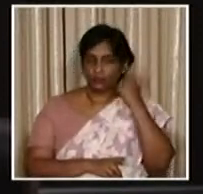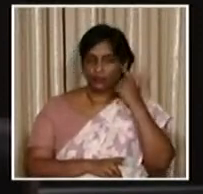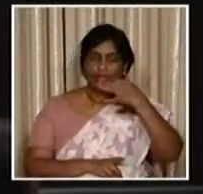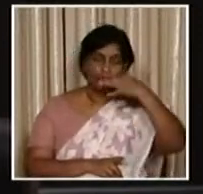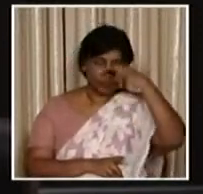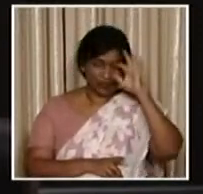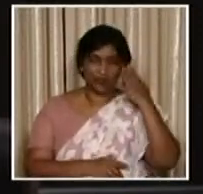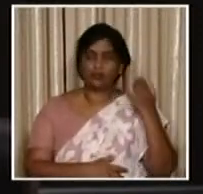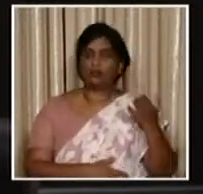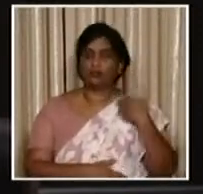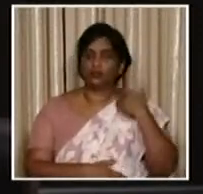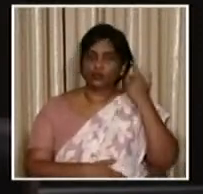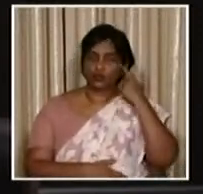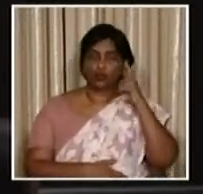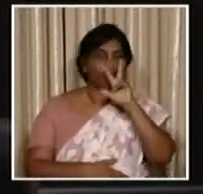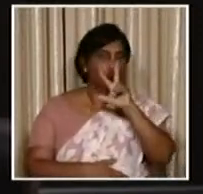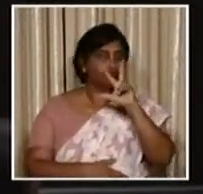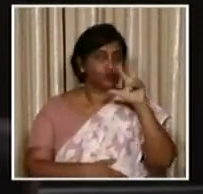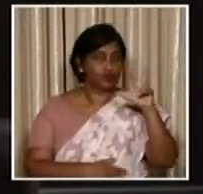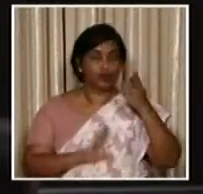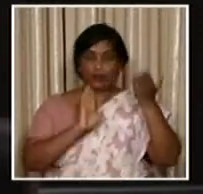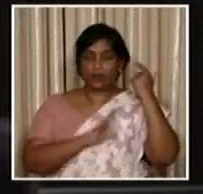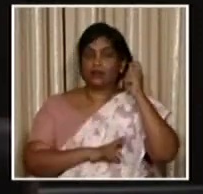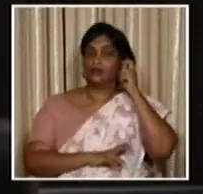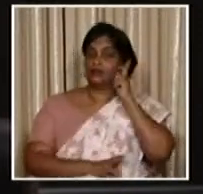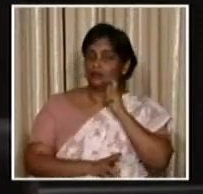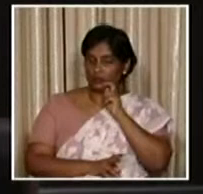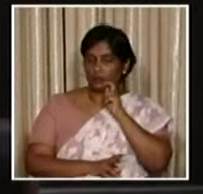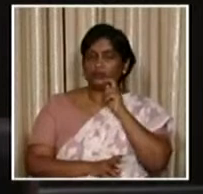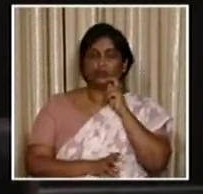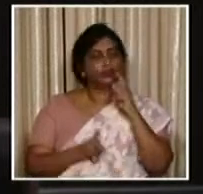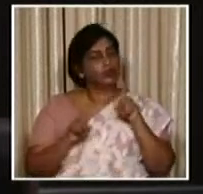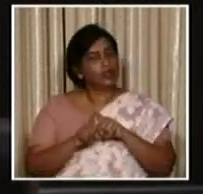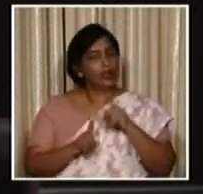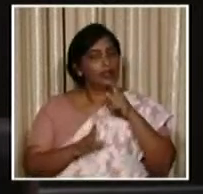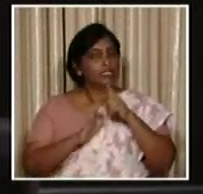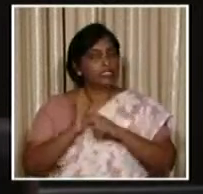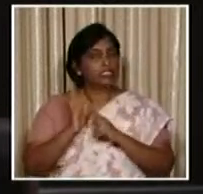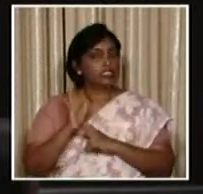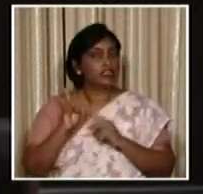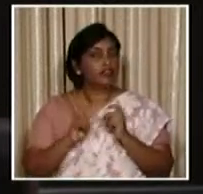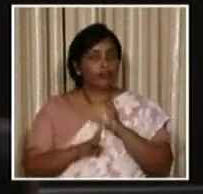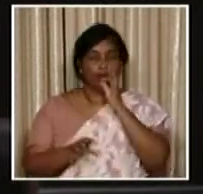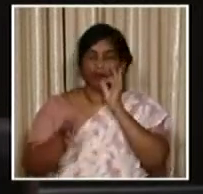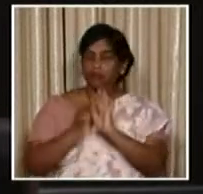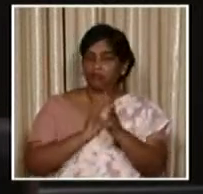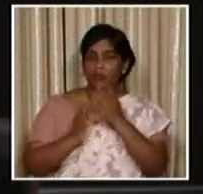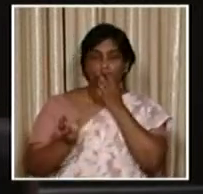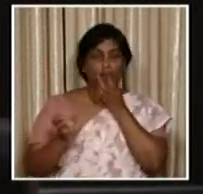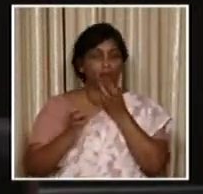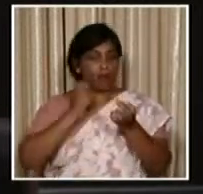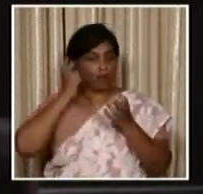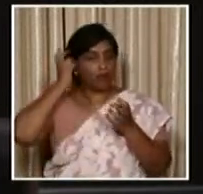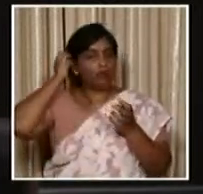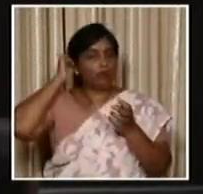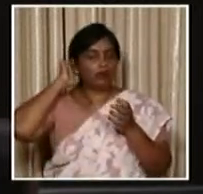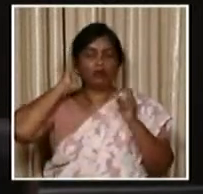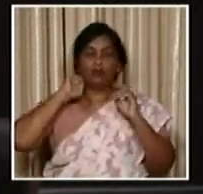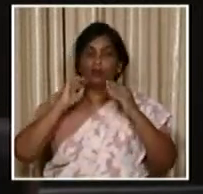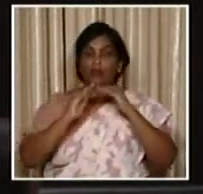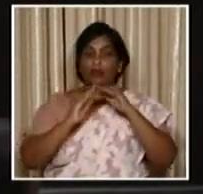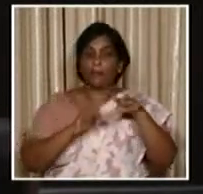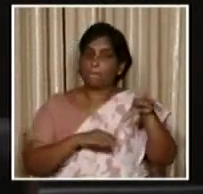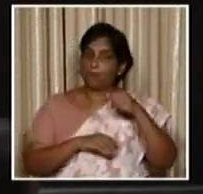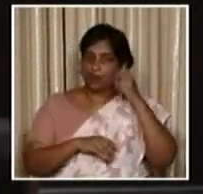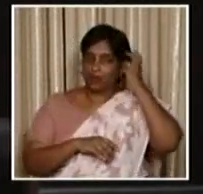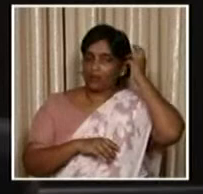සිංහල අපි දන්නවා 88 කාලේ ත්‍රස්තවාදයට එහෙමත් නැත්නම් ජනතා විමුක්ති පෙරමුණ ගිනි තියන්න බෝම්බ ගහන්න කොට්ටාසයක්